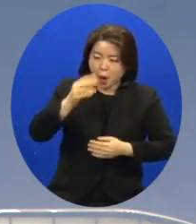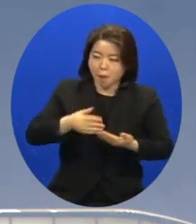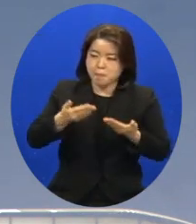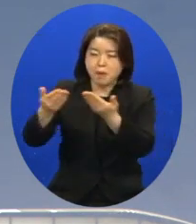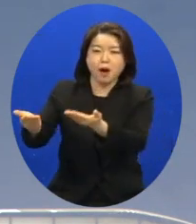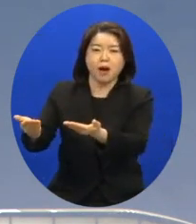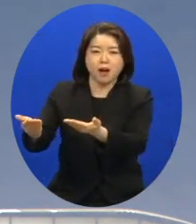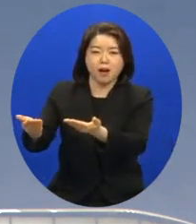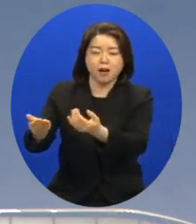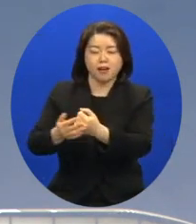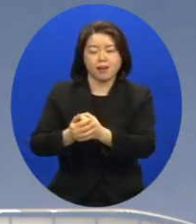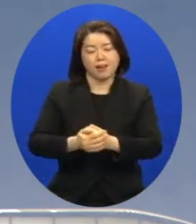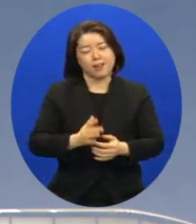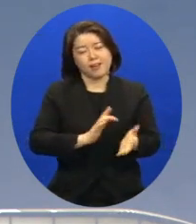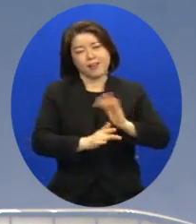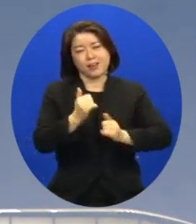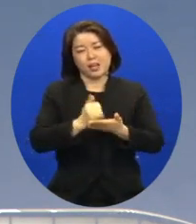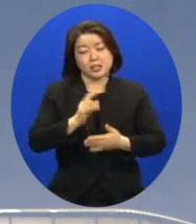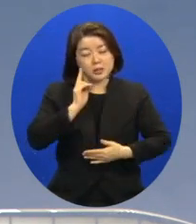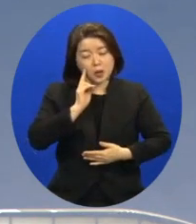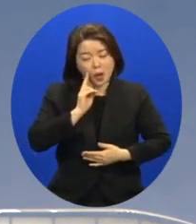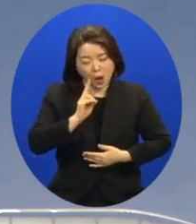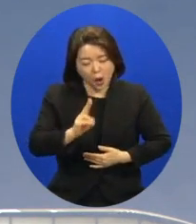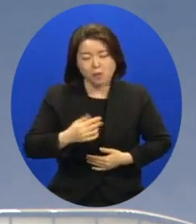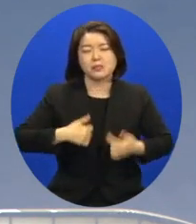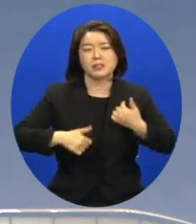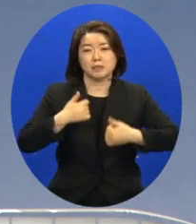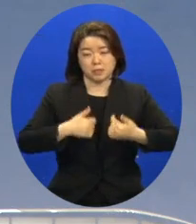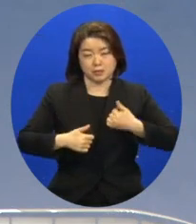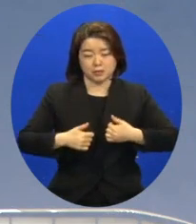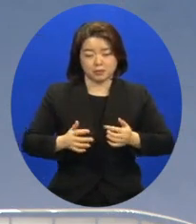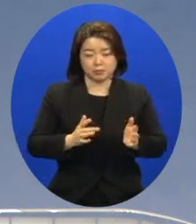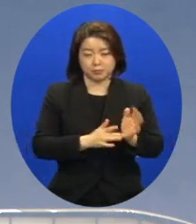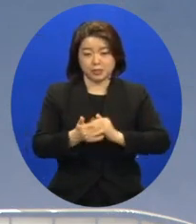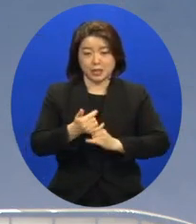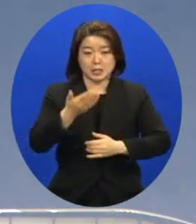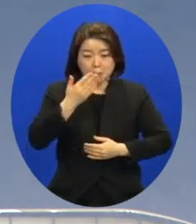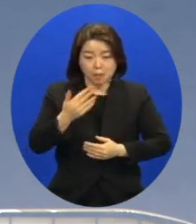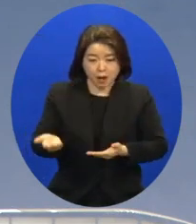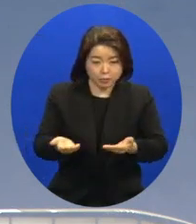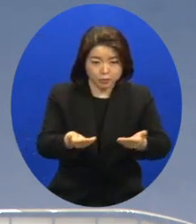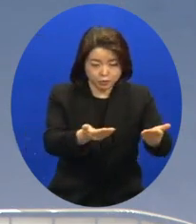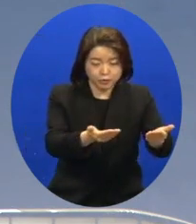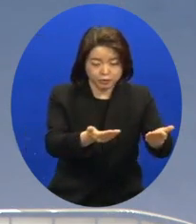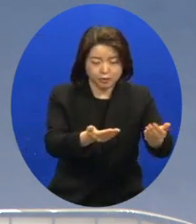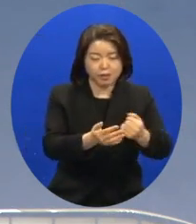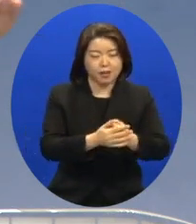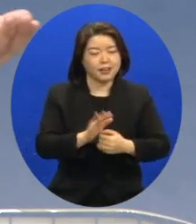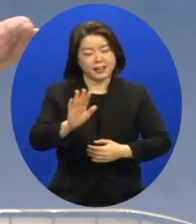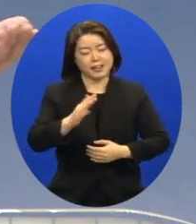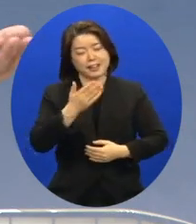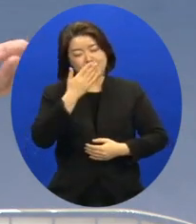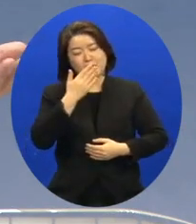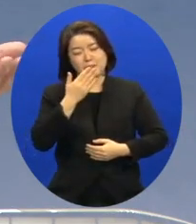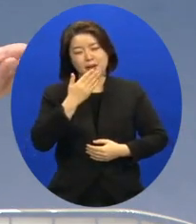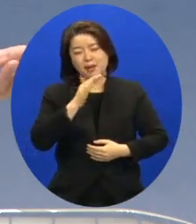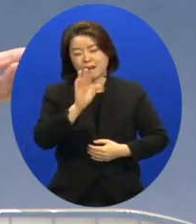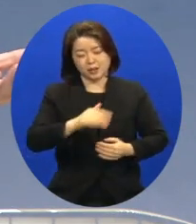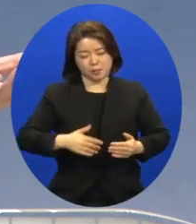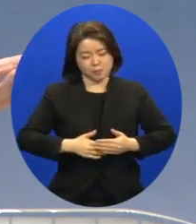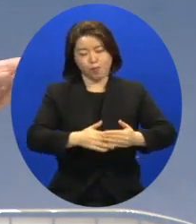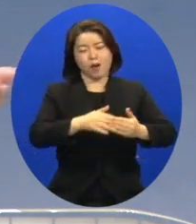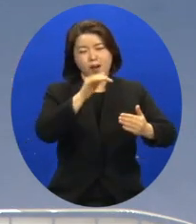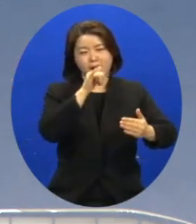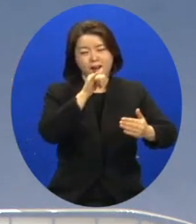너무 기쁘셔서 제자들이 음식을 가져다가 드시라고 하니까 나는 배부르다, 먹지 않고도 배가 부르다고